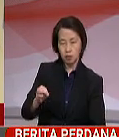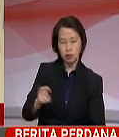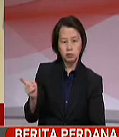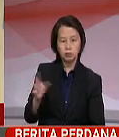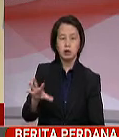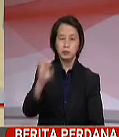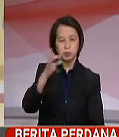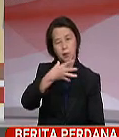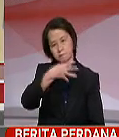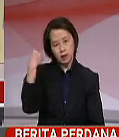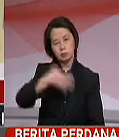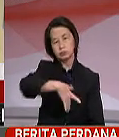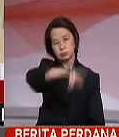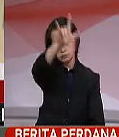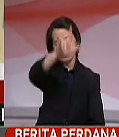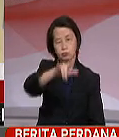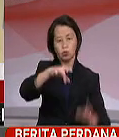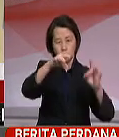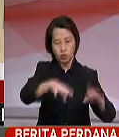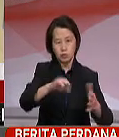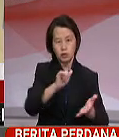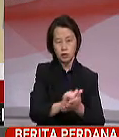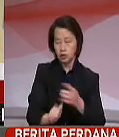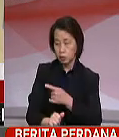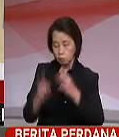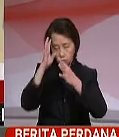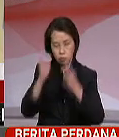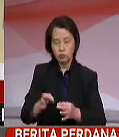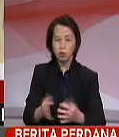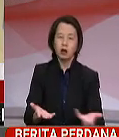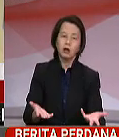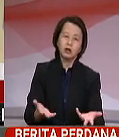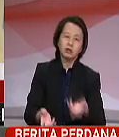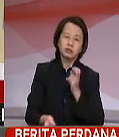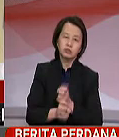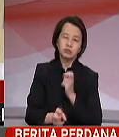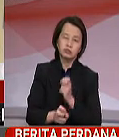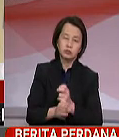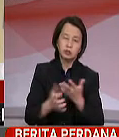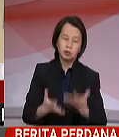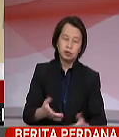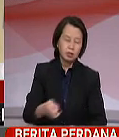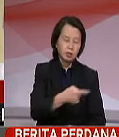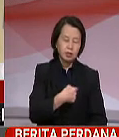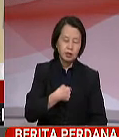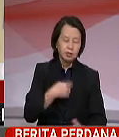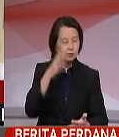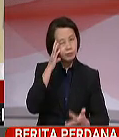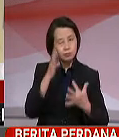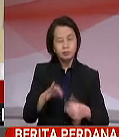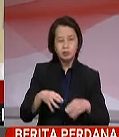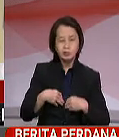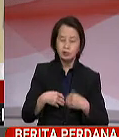untuk kembali ke Australia. Ianya merupakan satu keputusan yang amat sukar dan amat berat untuk kami putuskan dan